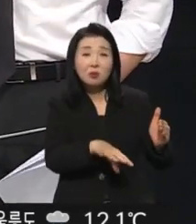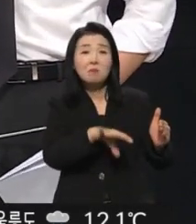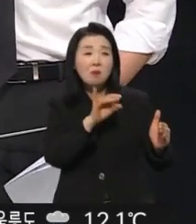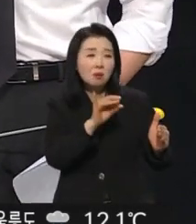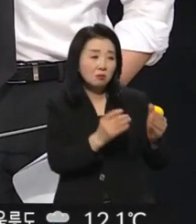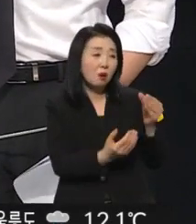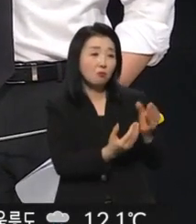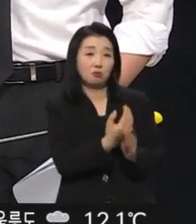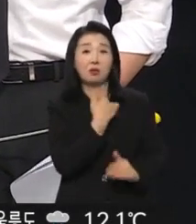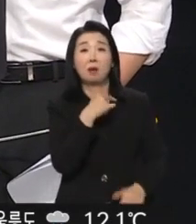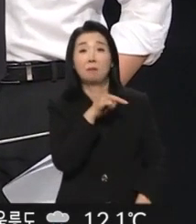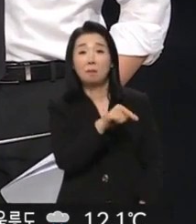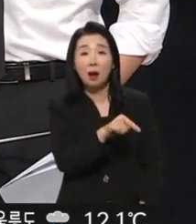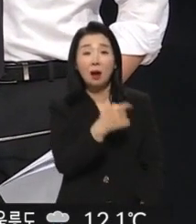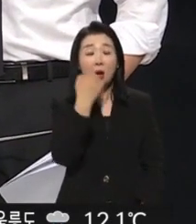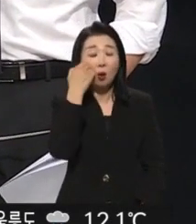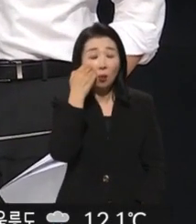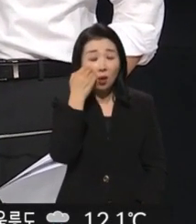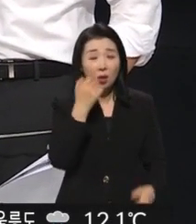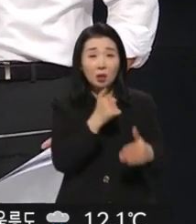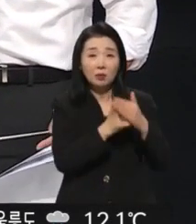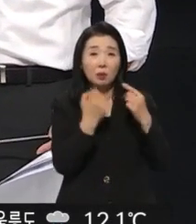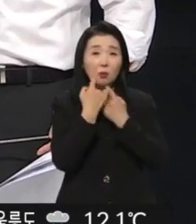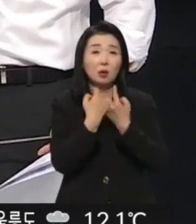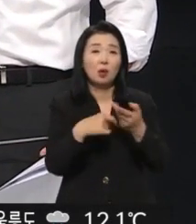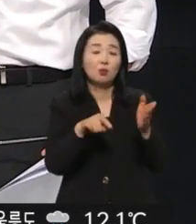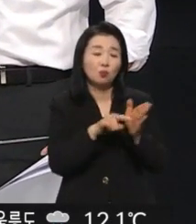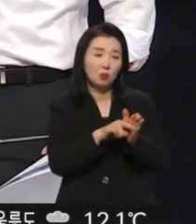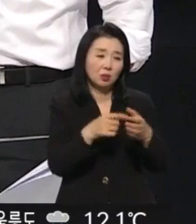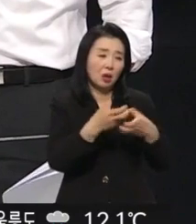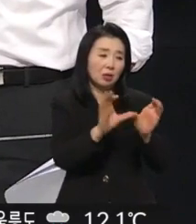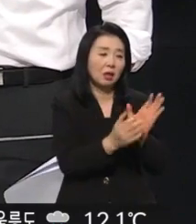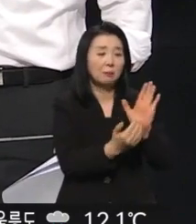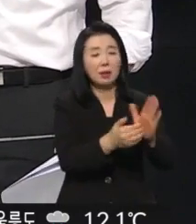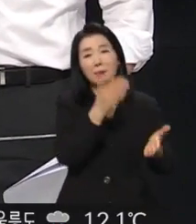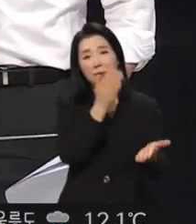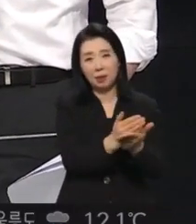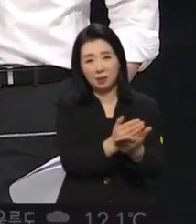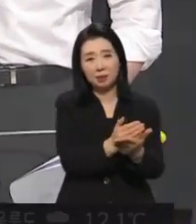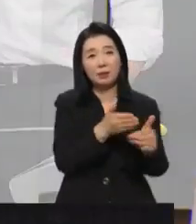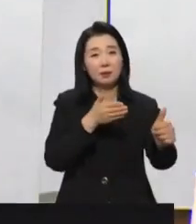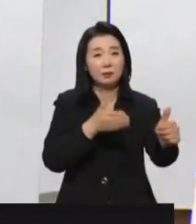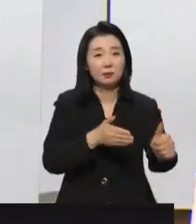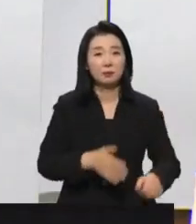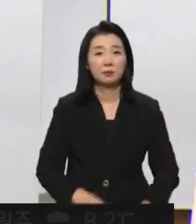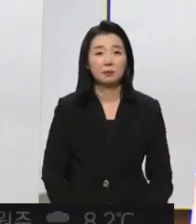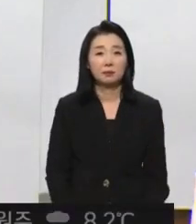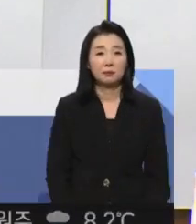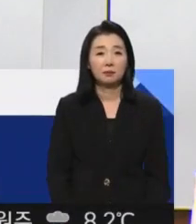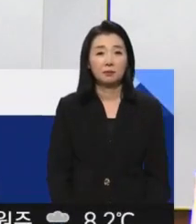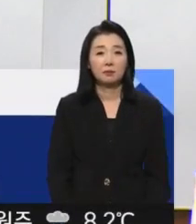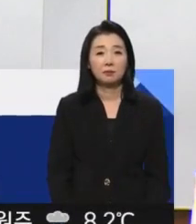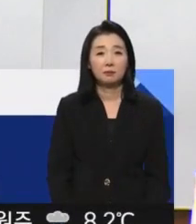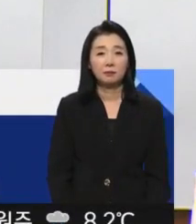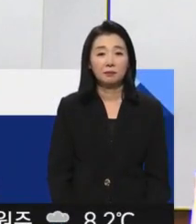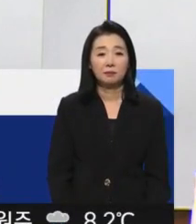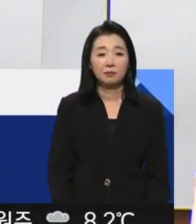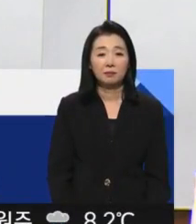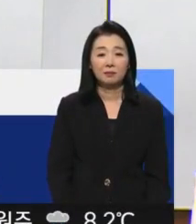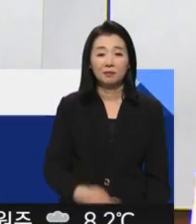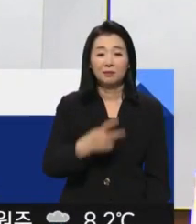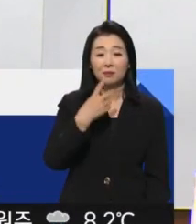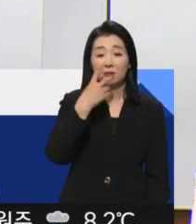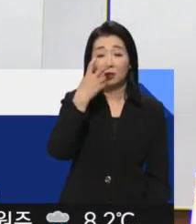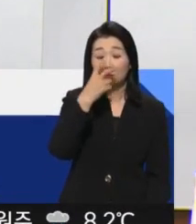겁니다. 특히 대표 개인을 위해서 당을 방탄 삼지 말라고 꼬집었습니다. 수사 당국은 지난해